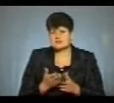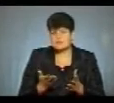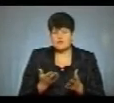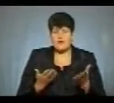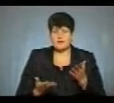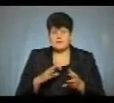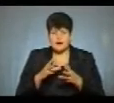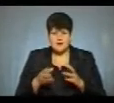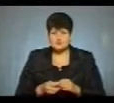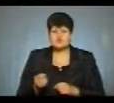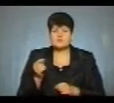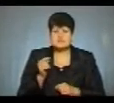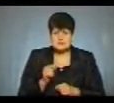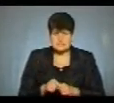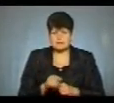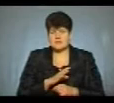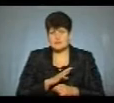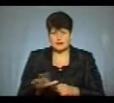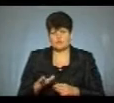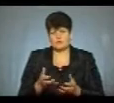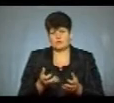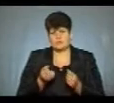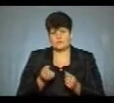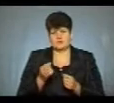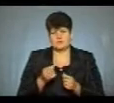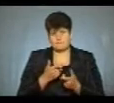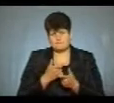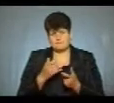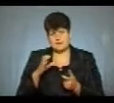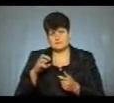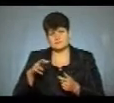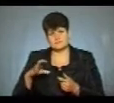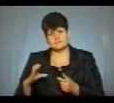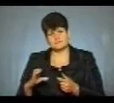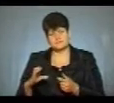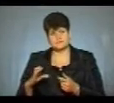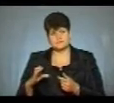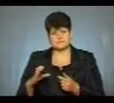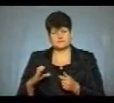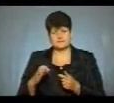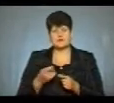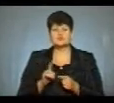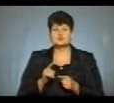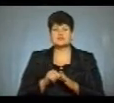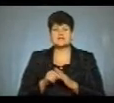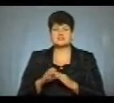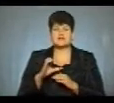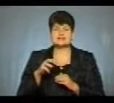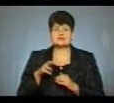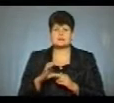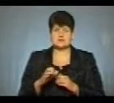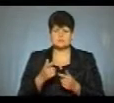тим не буде приходити повідомлення про СМС. Тобто це, що таке повідомлення СМС?